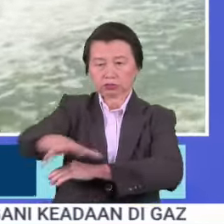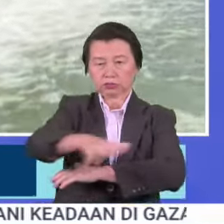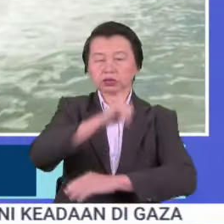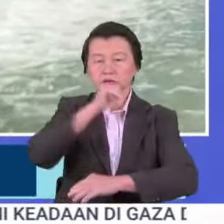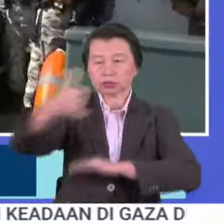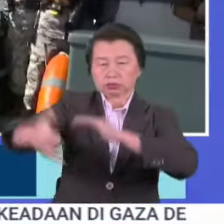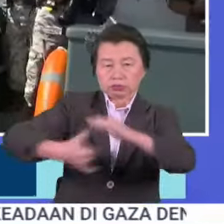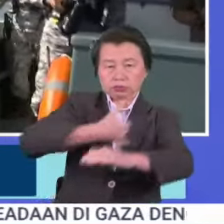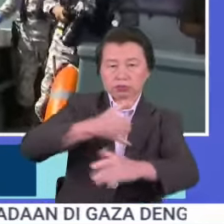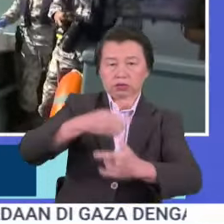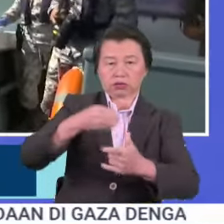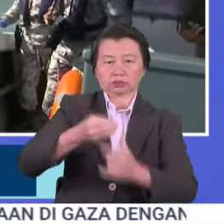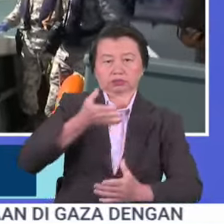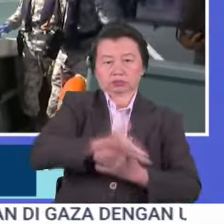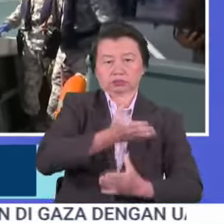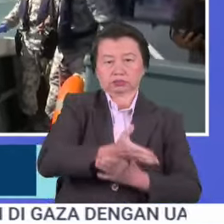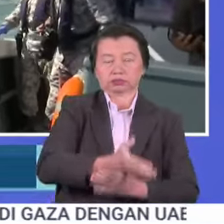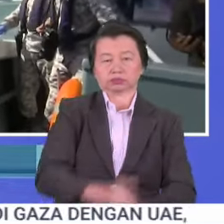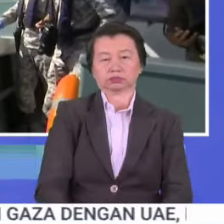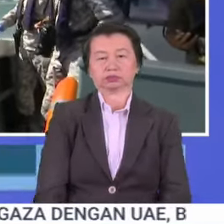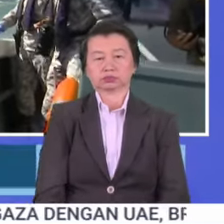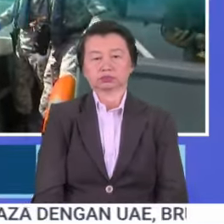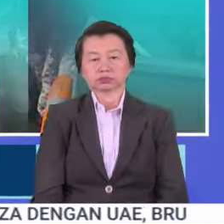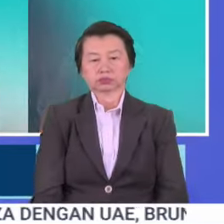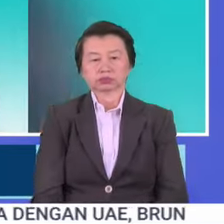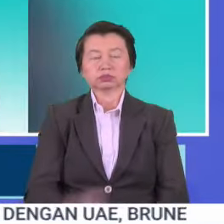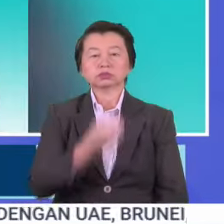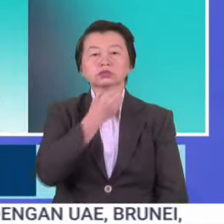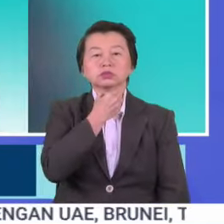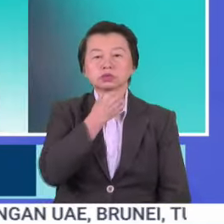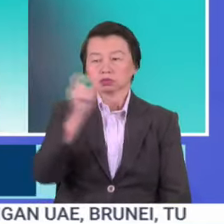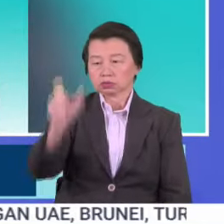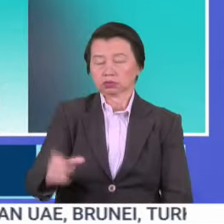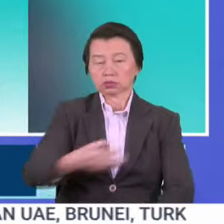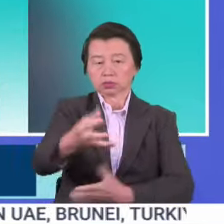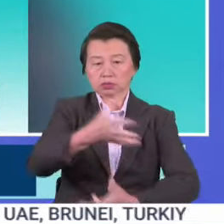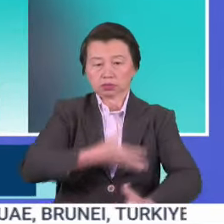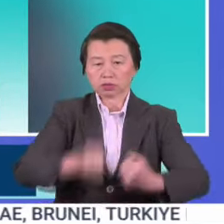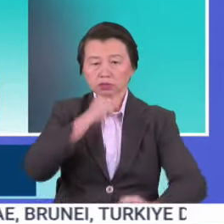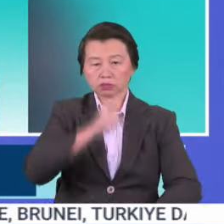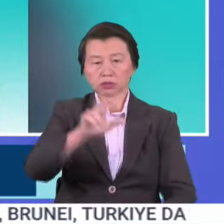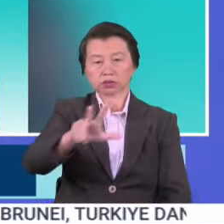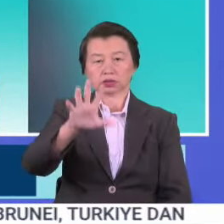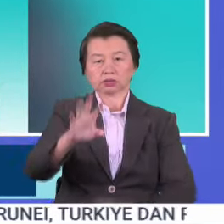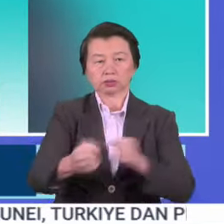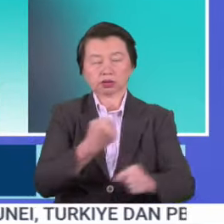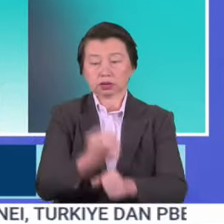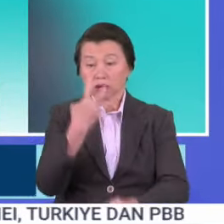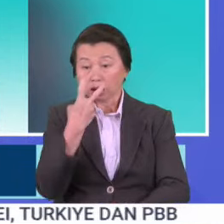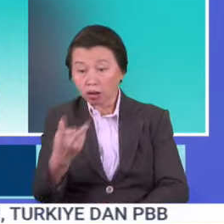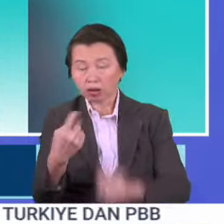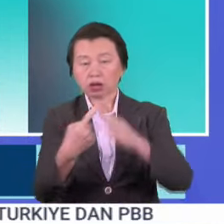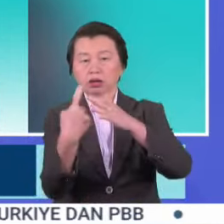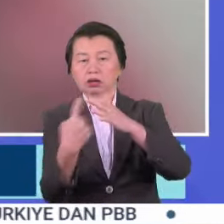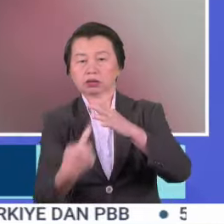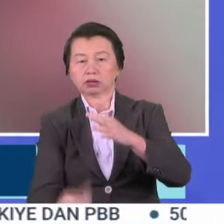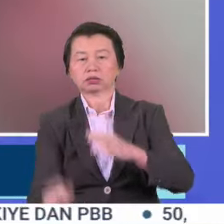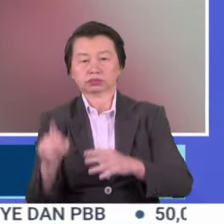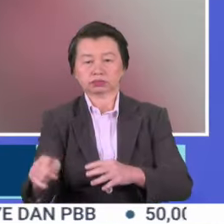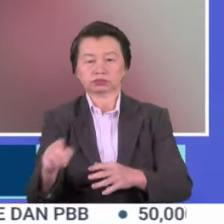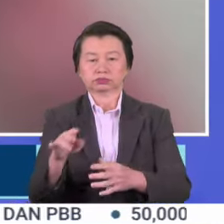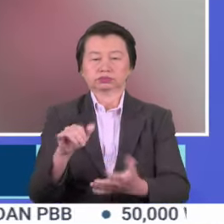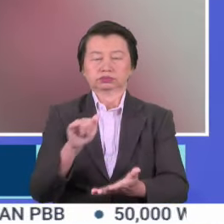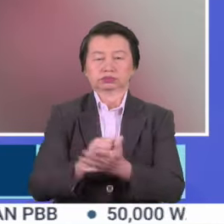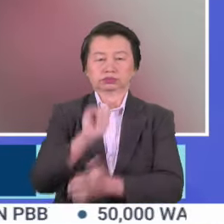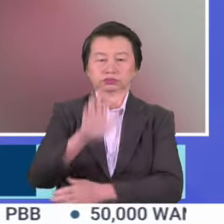tidak diceroboh atau diancam. Di Perak, seorang nelayan berusia 34 tahun ditemukan lemas di Jeti Kayan,